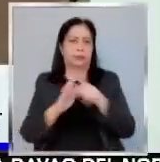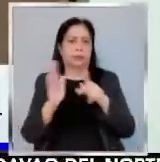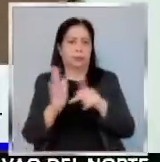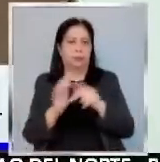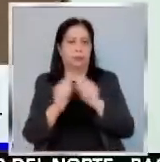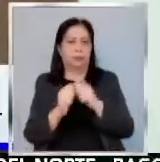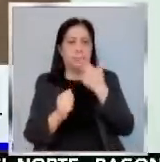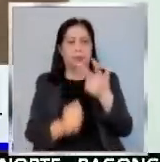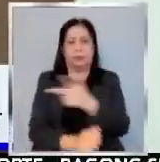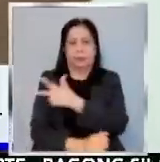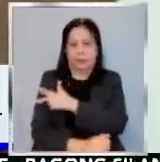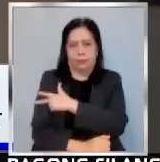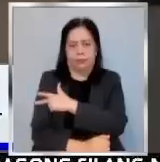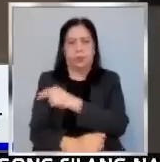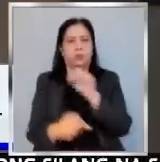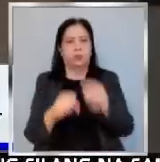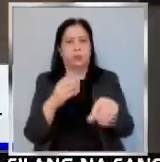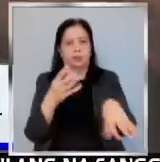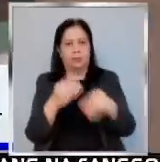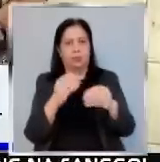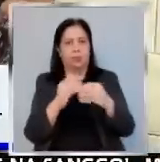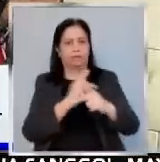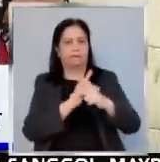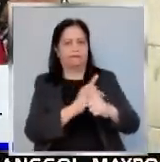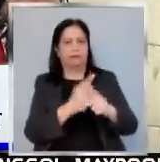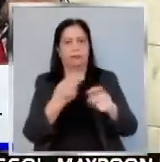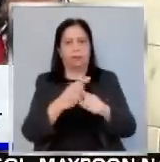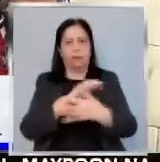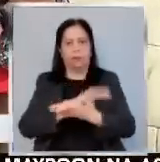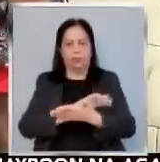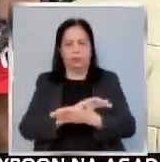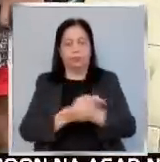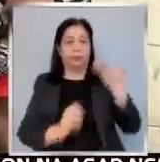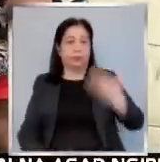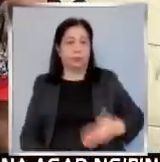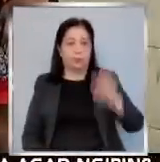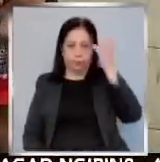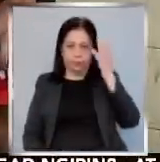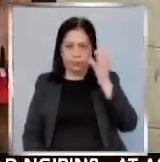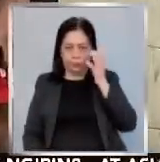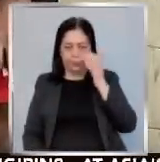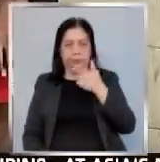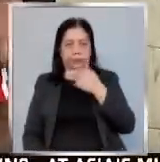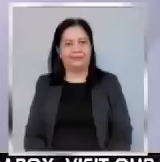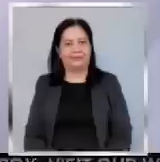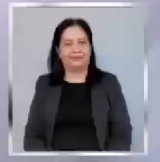magpa-booster shot na para dagdag panlaban sa COVID-19. Cedric Castillo nakatutok, 24 oras.